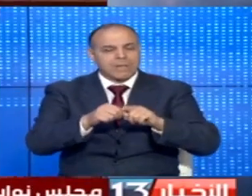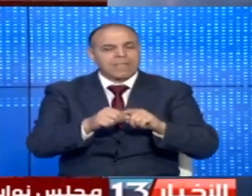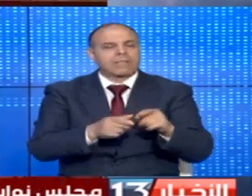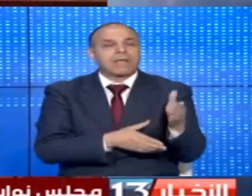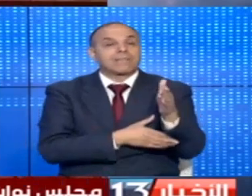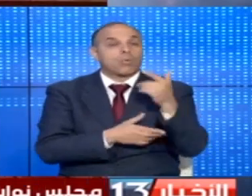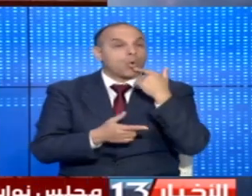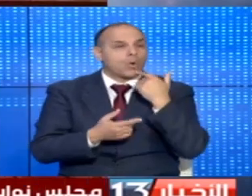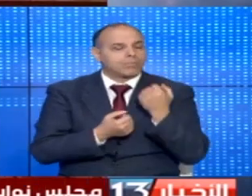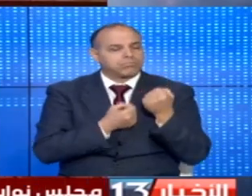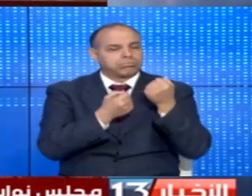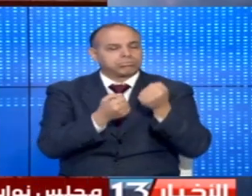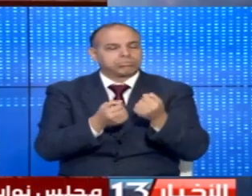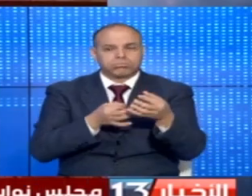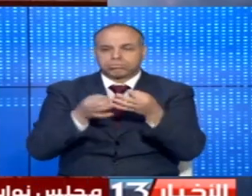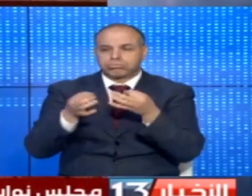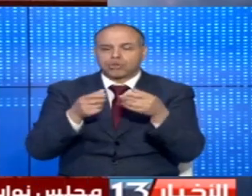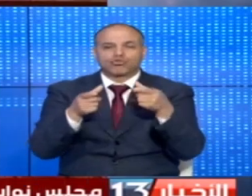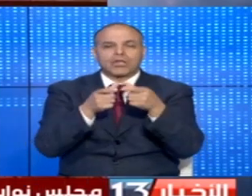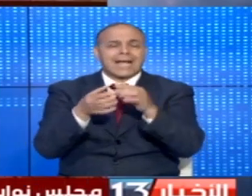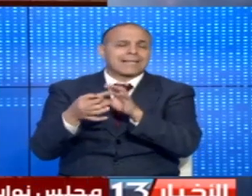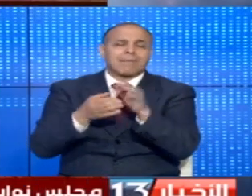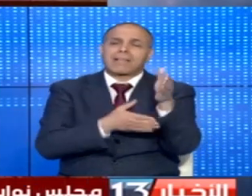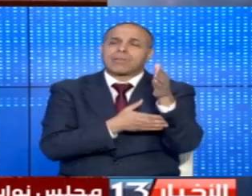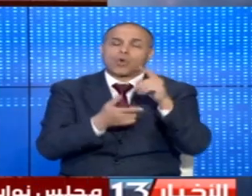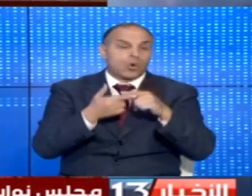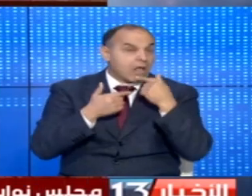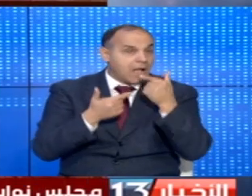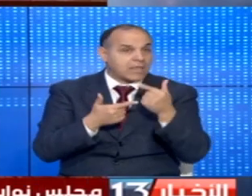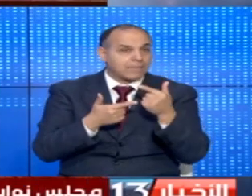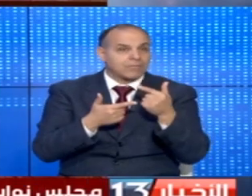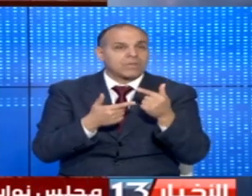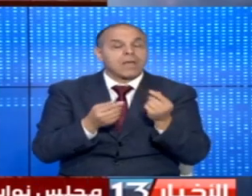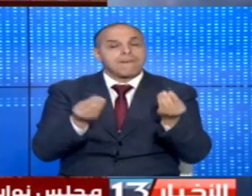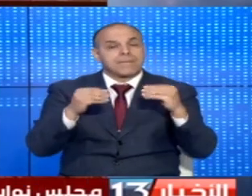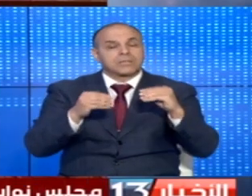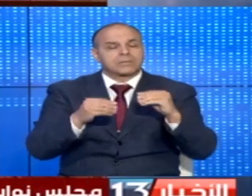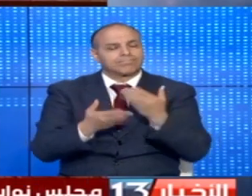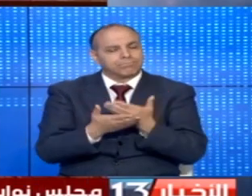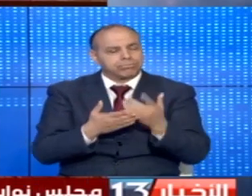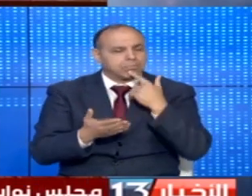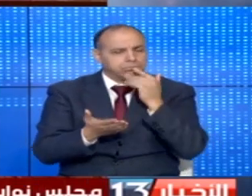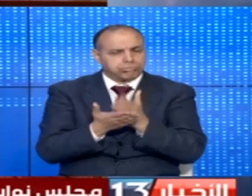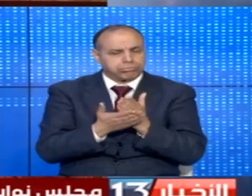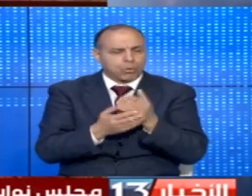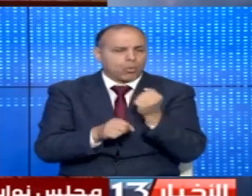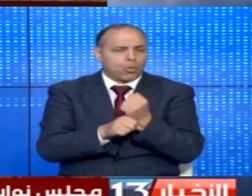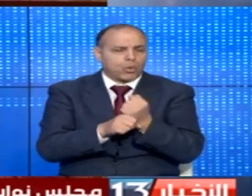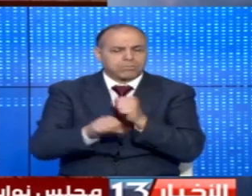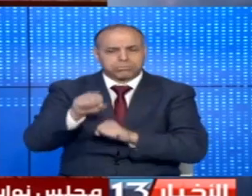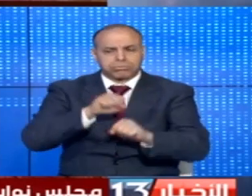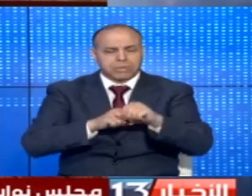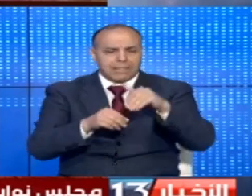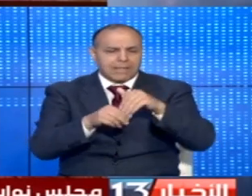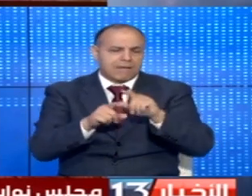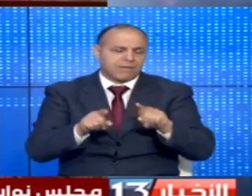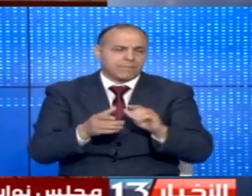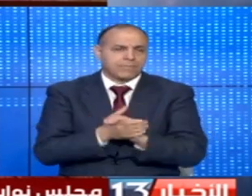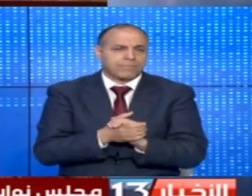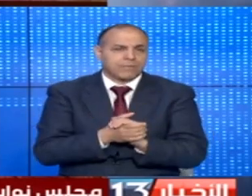لتعزيز حوكمه المؤسسات العموميه و اضفاء مزيد من رونو شفافيه في قواعد التصرف فيها